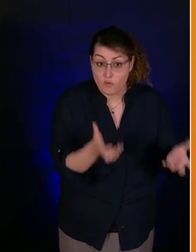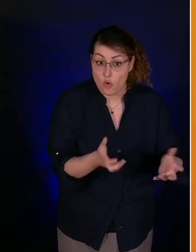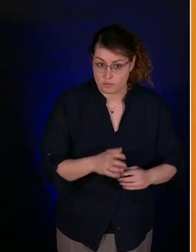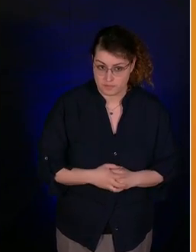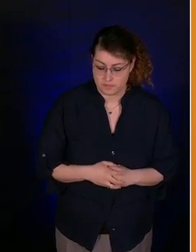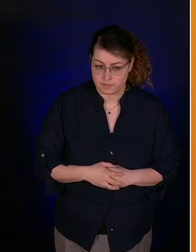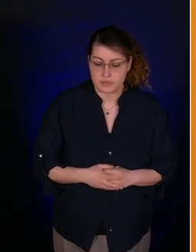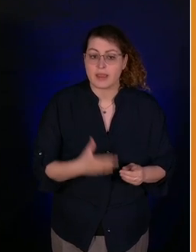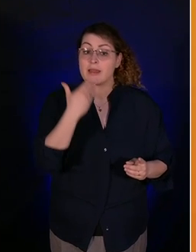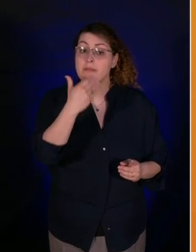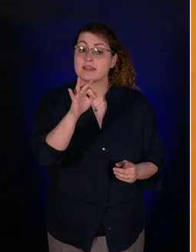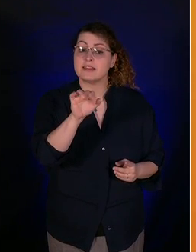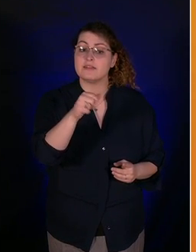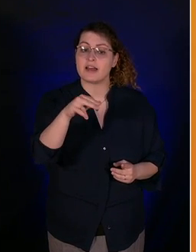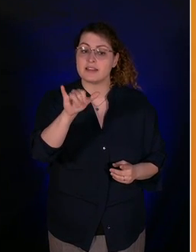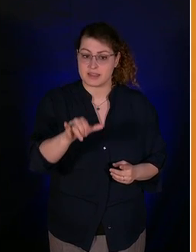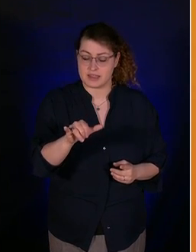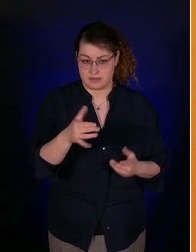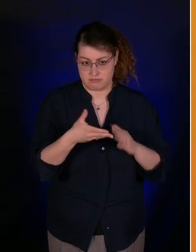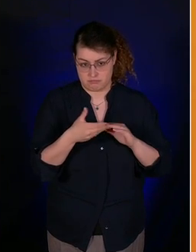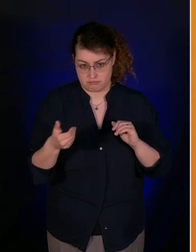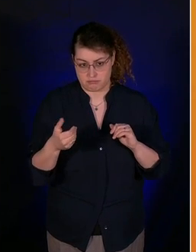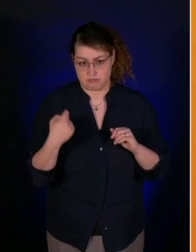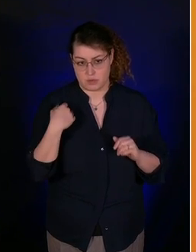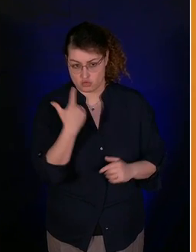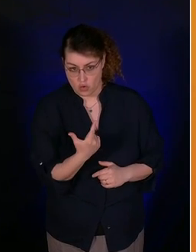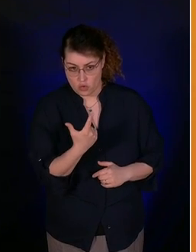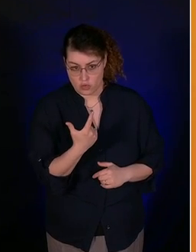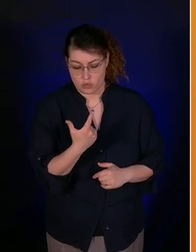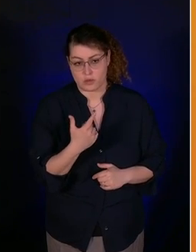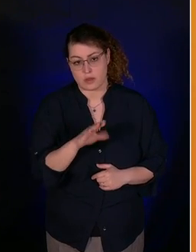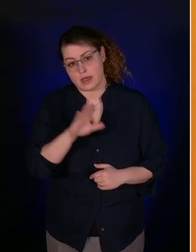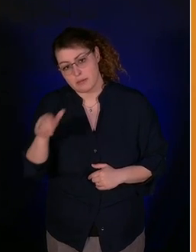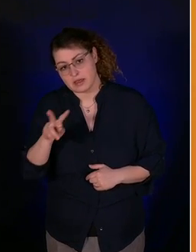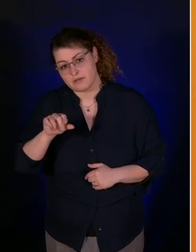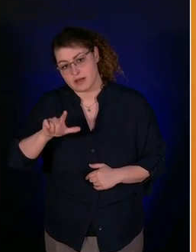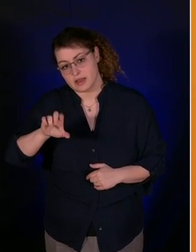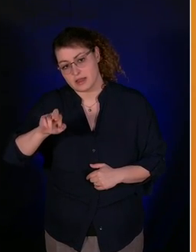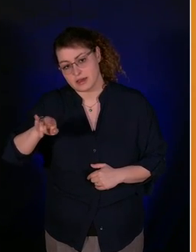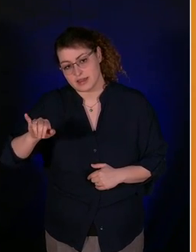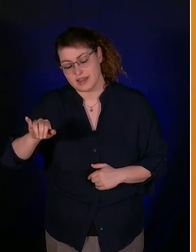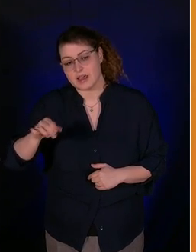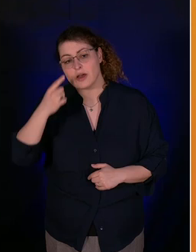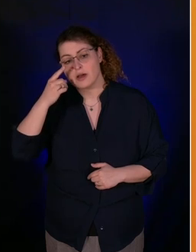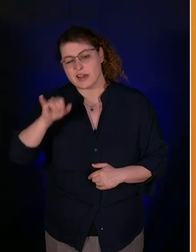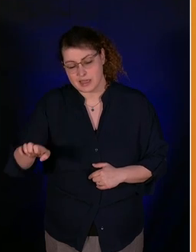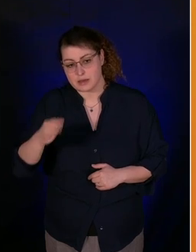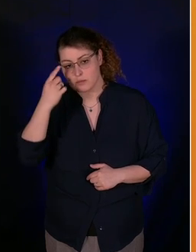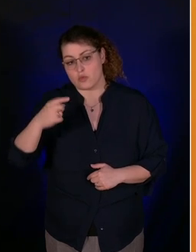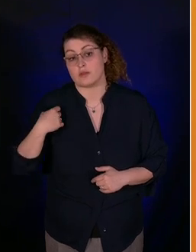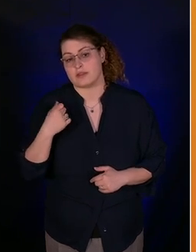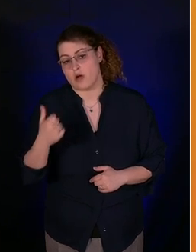Merci Fanny. La parole à Didier Aubert au micro 2 et Marie Dagneau se prépare au micro 1. Donc Didier de la Fédération de